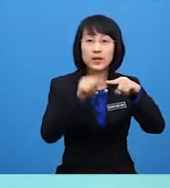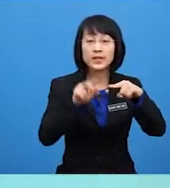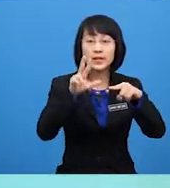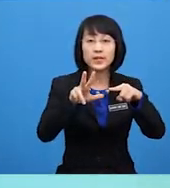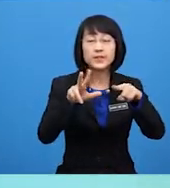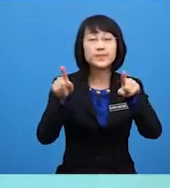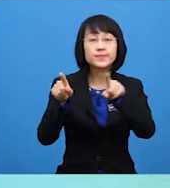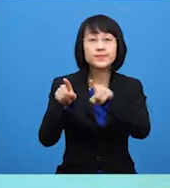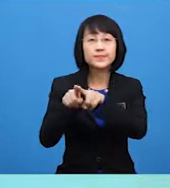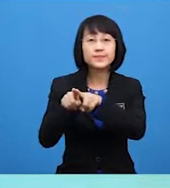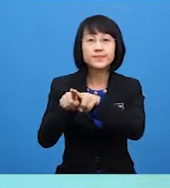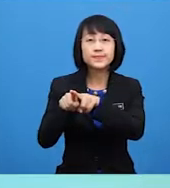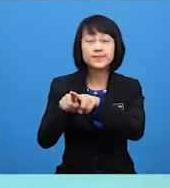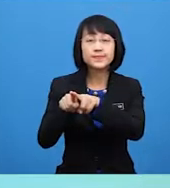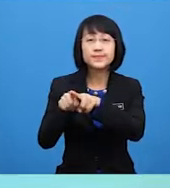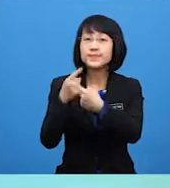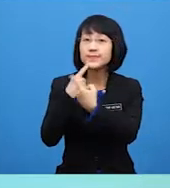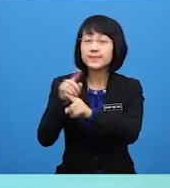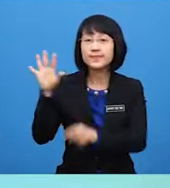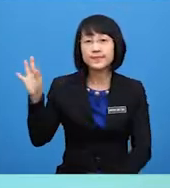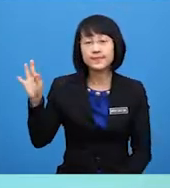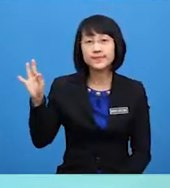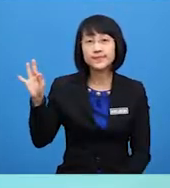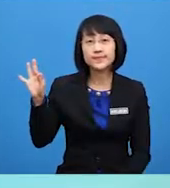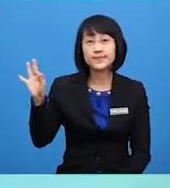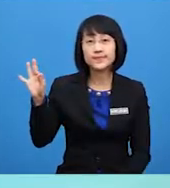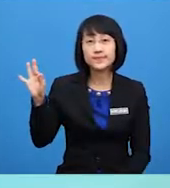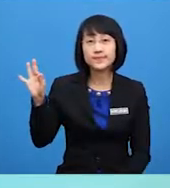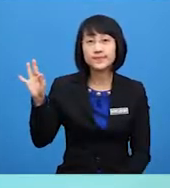27/3, jawapannya adalah 9.